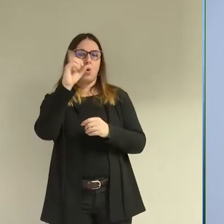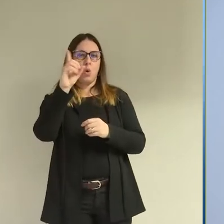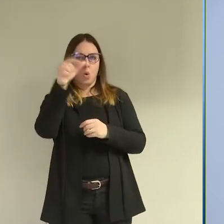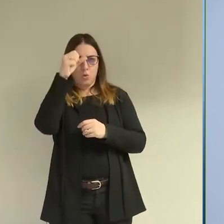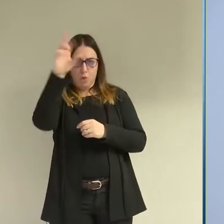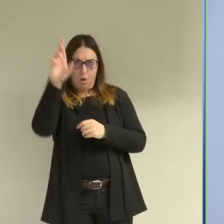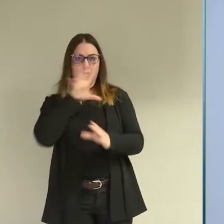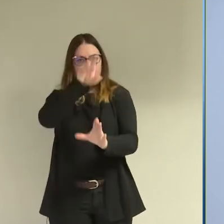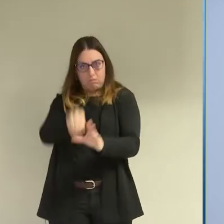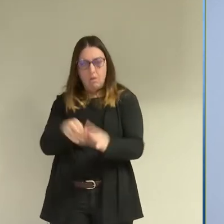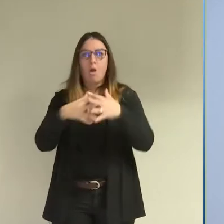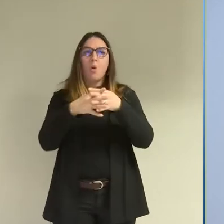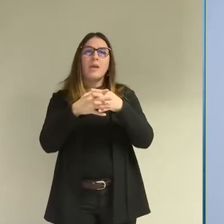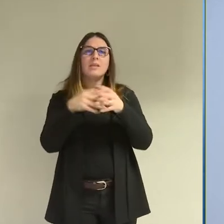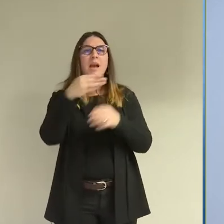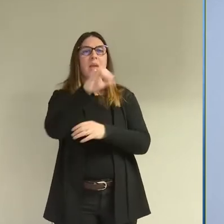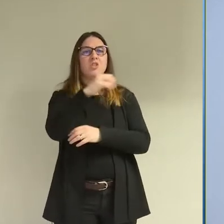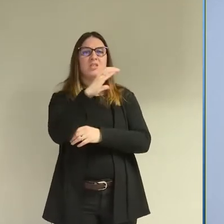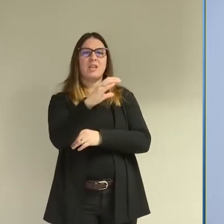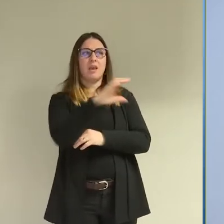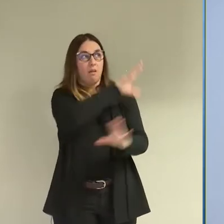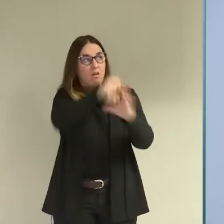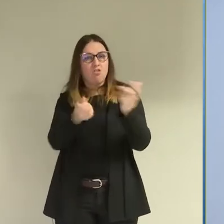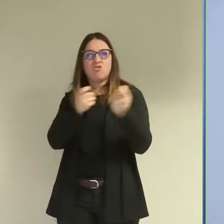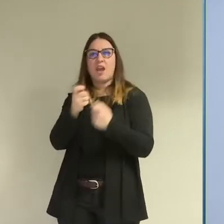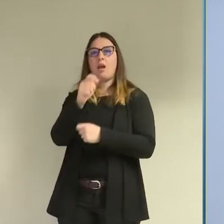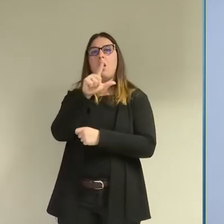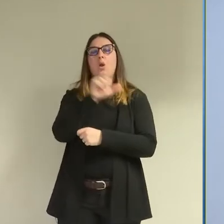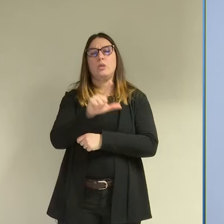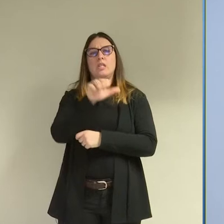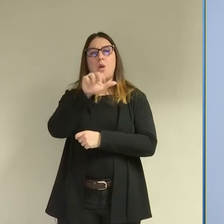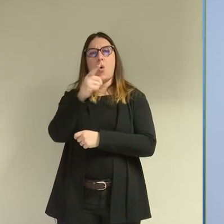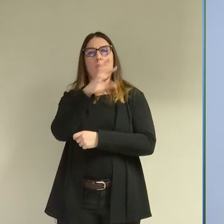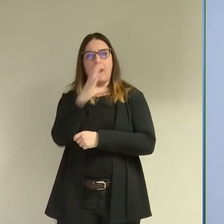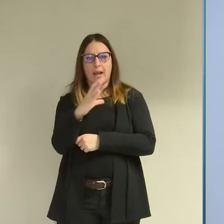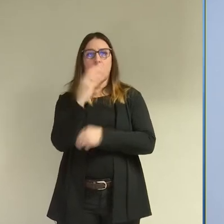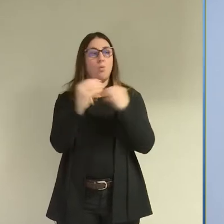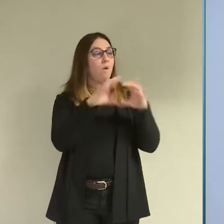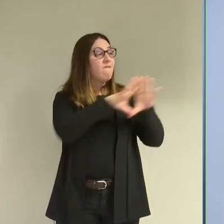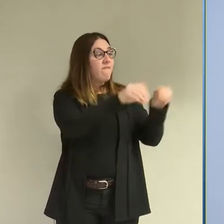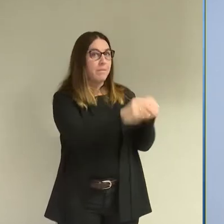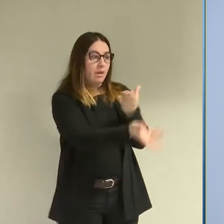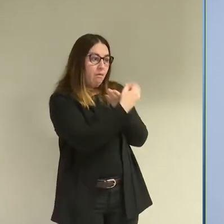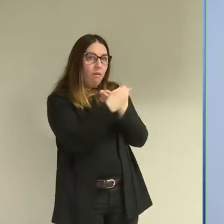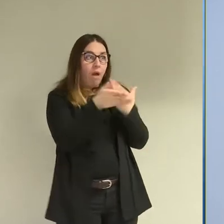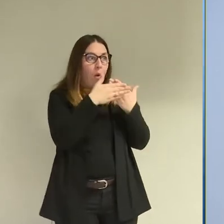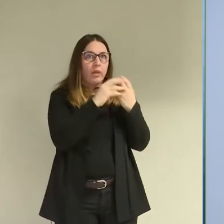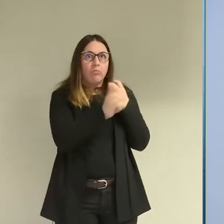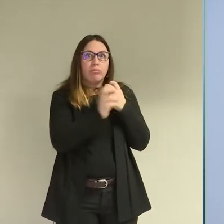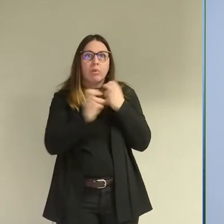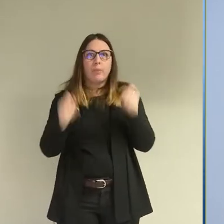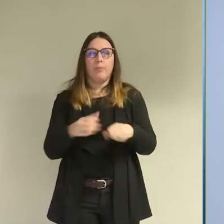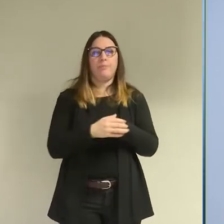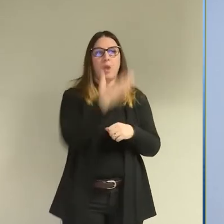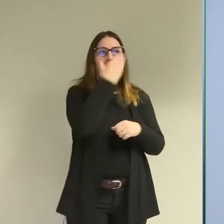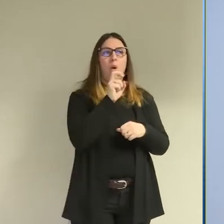repris en gestion par la mjc lucie aubrac et des animations de proximité pour les familles à bout vers plusieurs